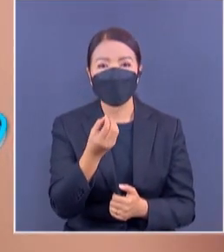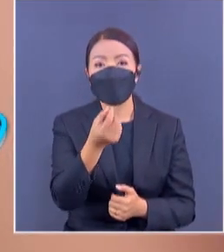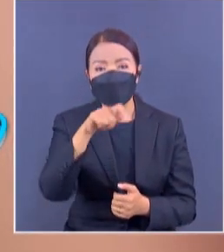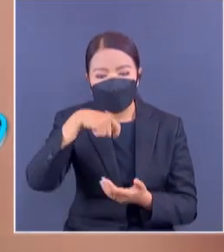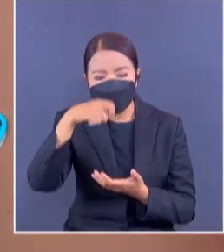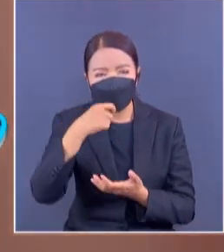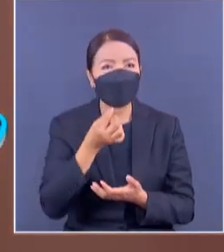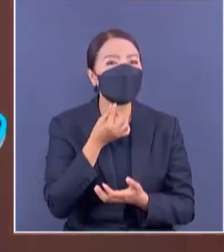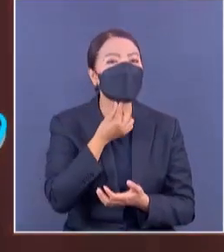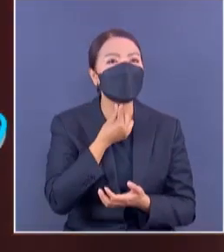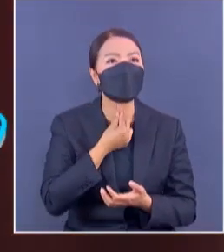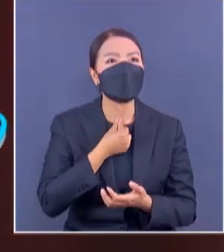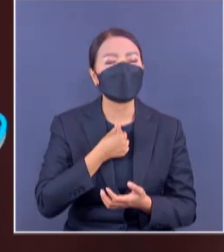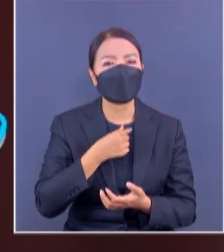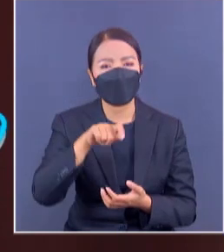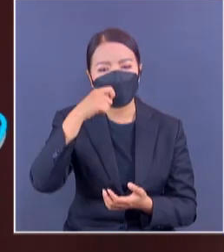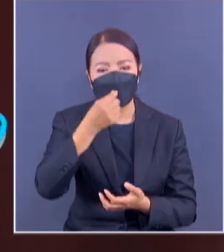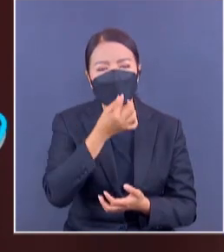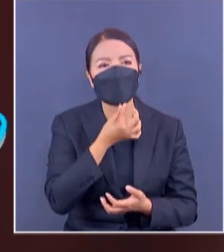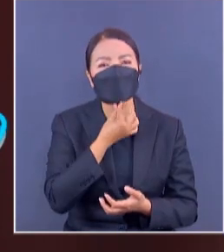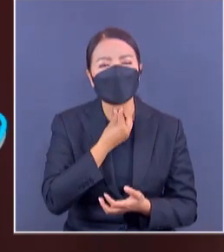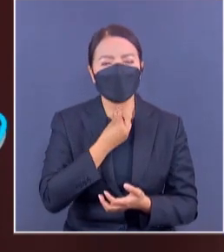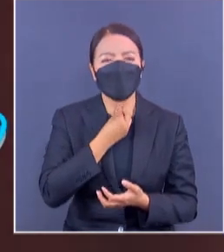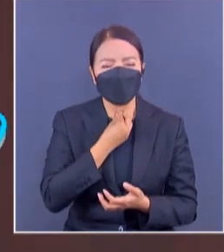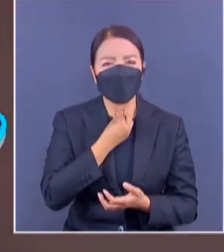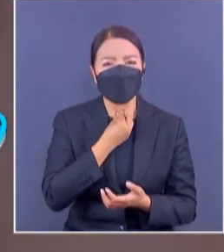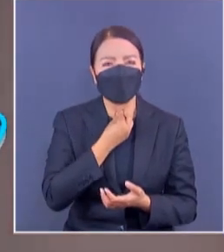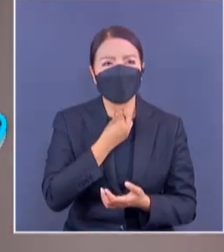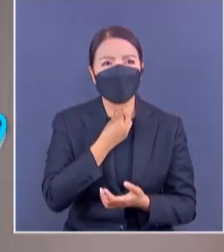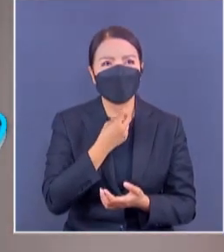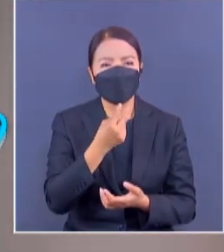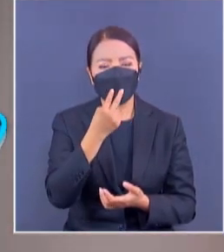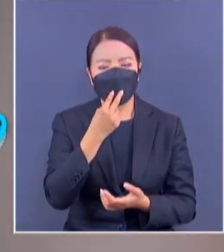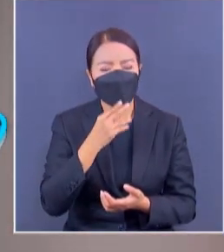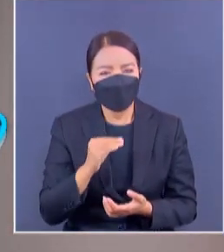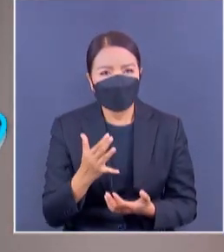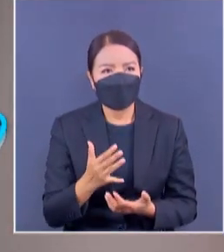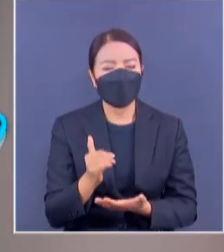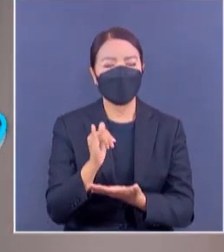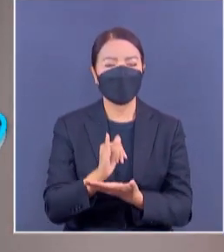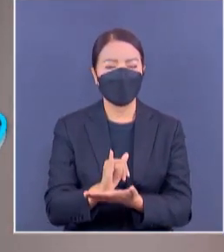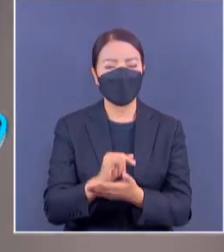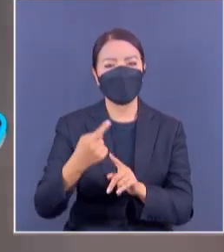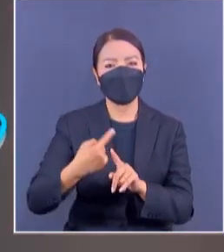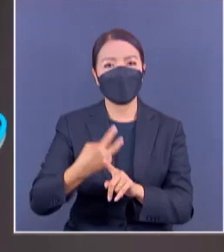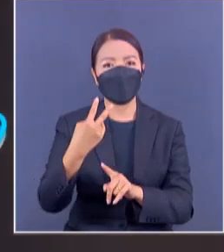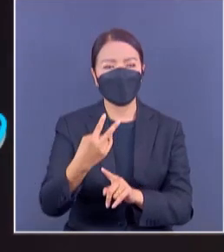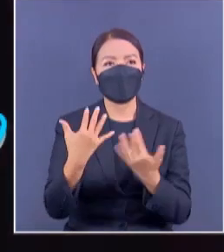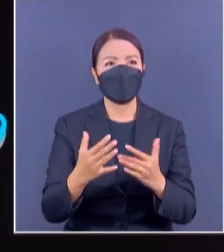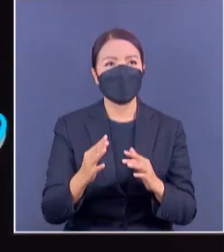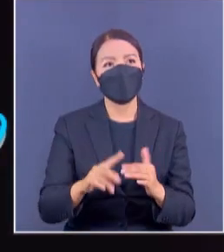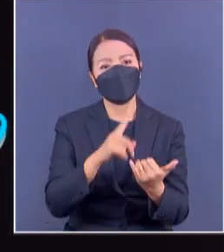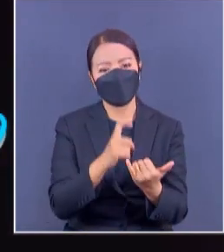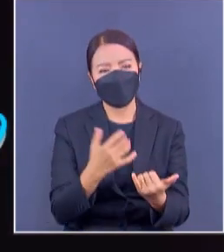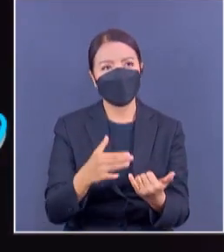คะทำให้ขาดอากาศหายใจและเป็นเจ้าหญิงนิทรากว่า2เดือนค่ะก่อนที่จะจากไปอย่างสงบที่โรงพยาบาลพระนั่งเกล้าช่วงก